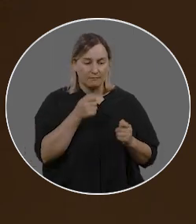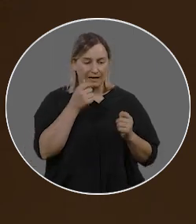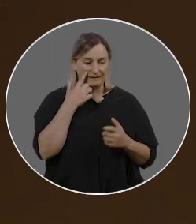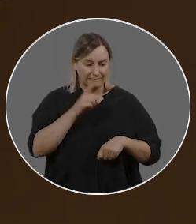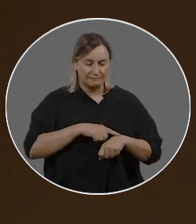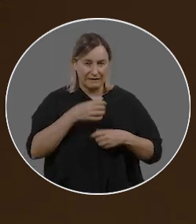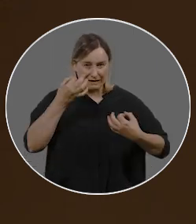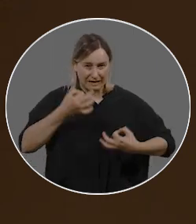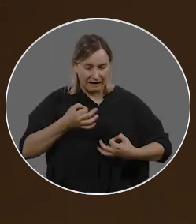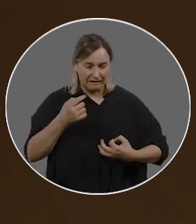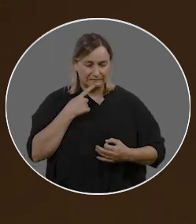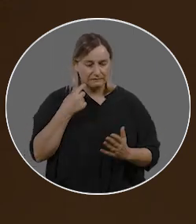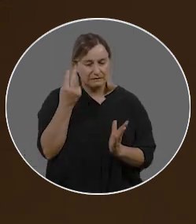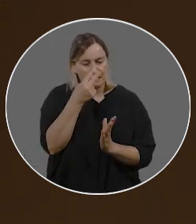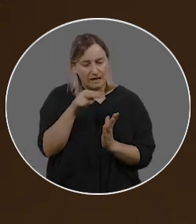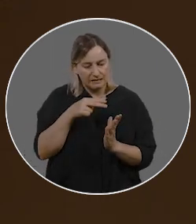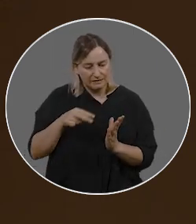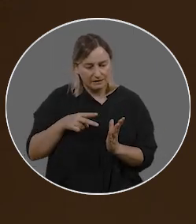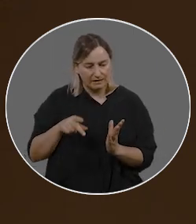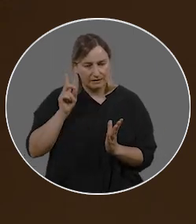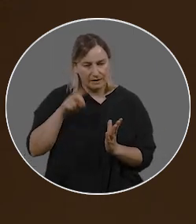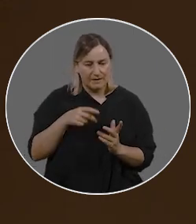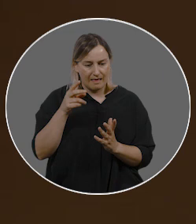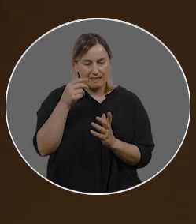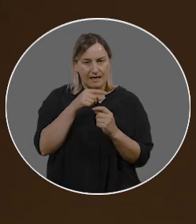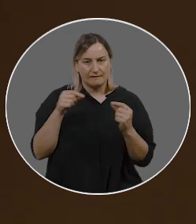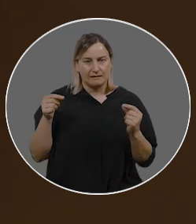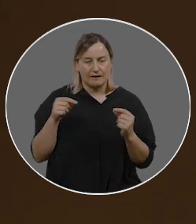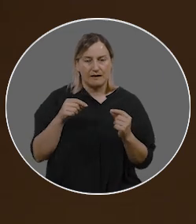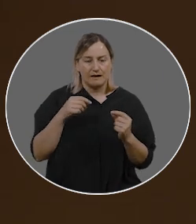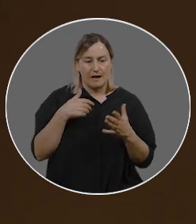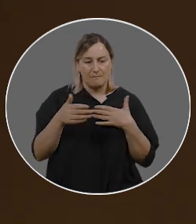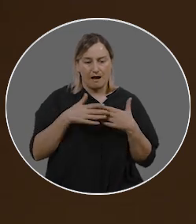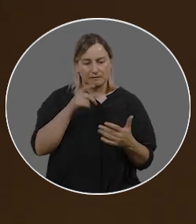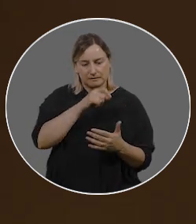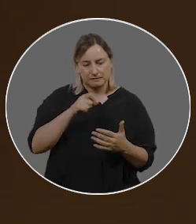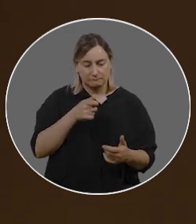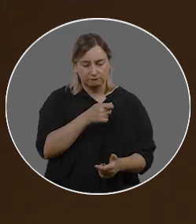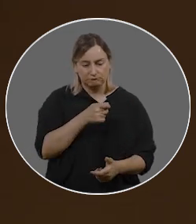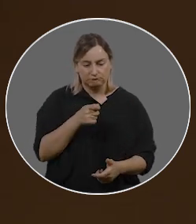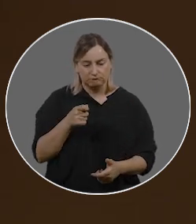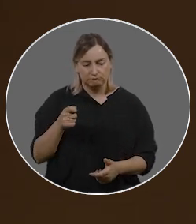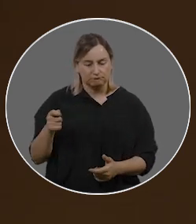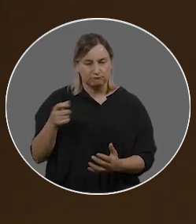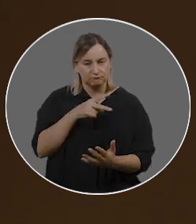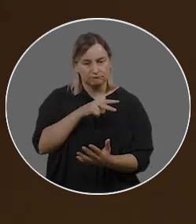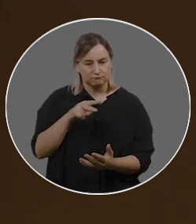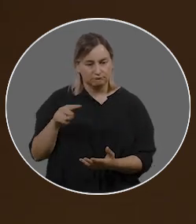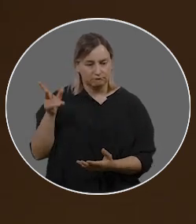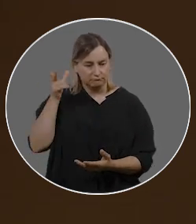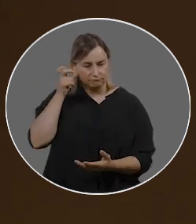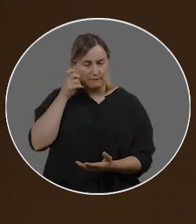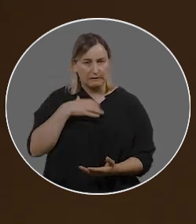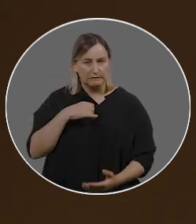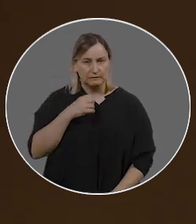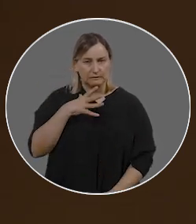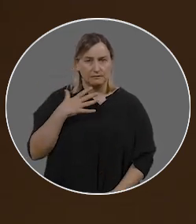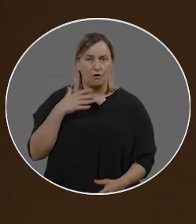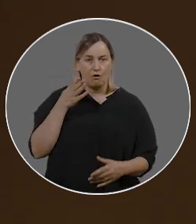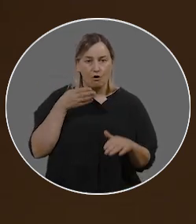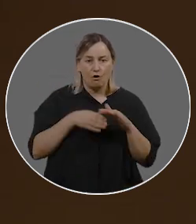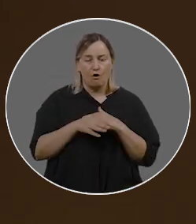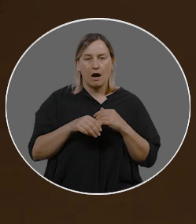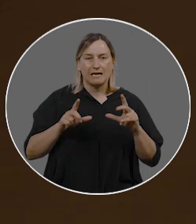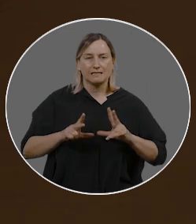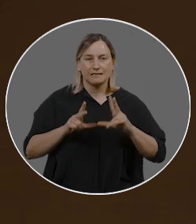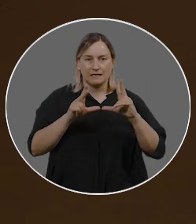real t'estigui llegint inclús lletra escrita a mà, és impressionant. O sigui, que tu entris a